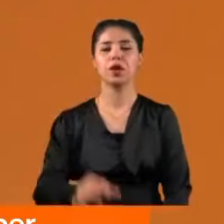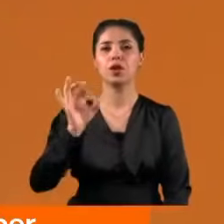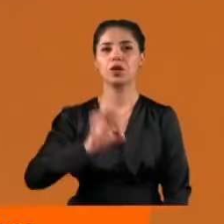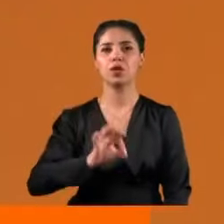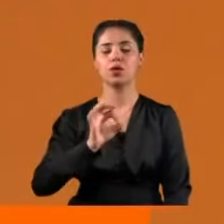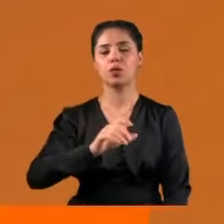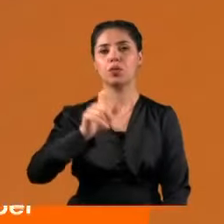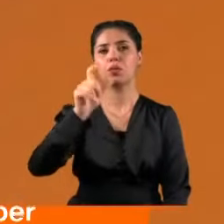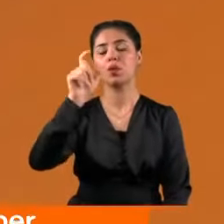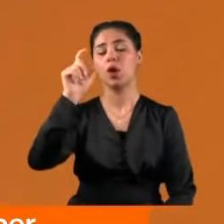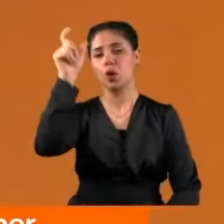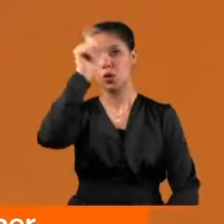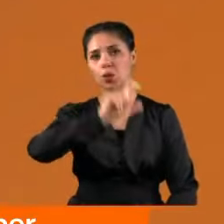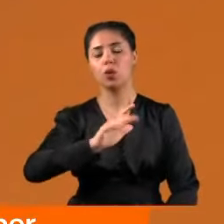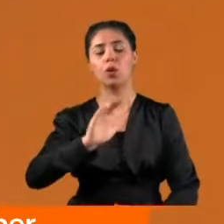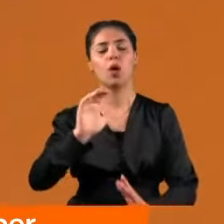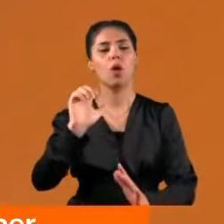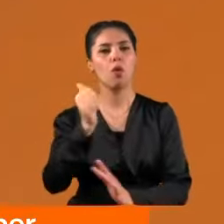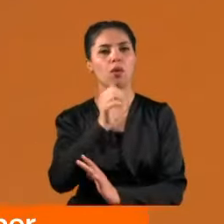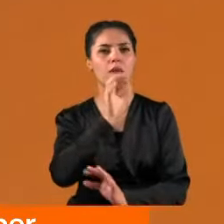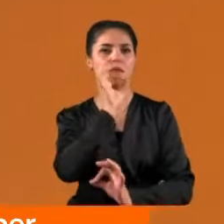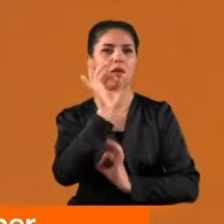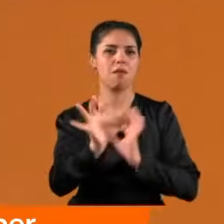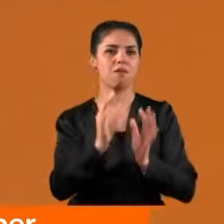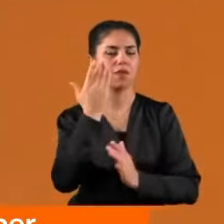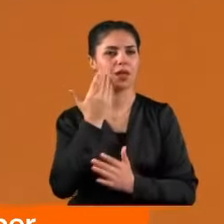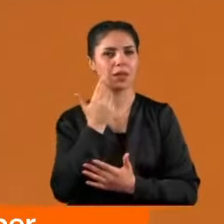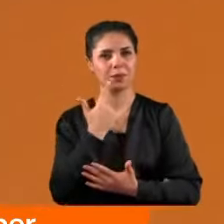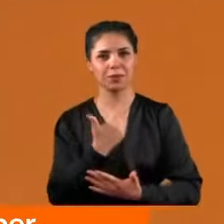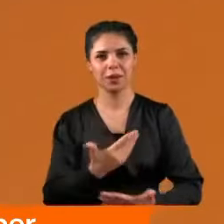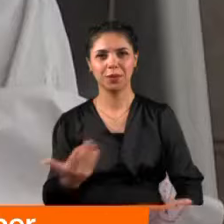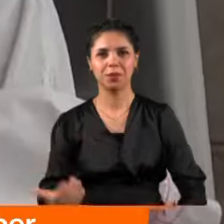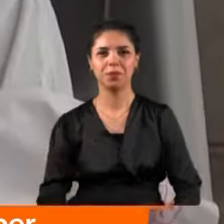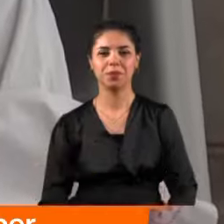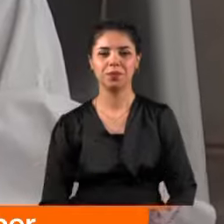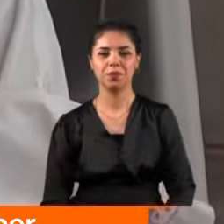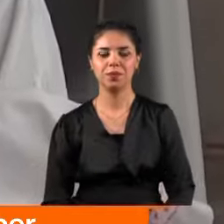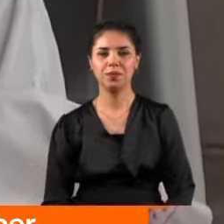Şimdi yurttan öne çıkan başlıkları derlediğimiz görüntülerle devam edelim.